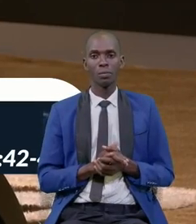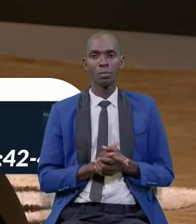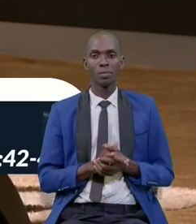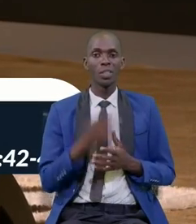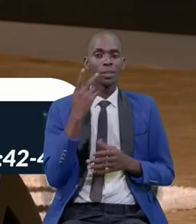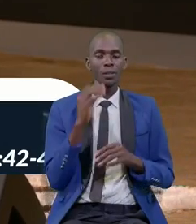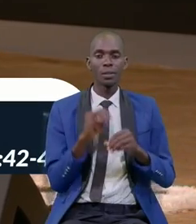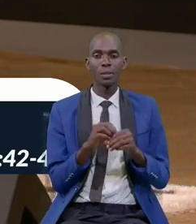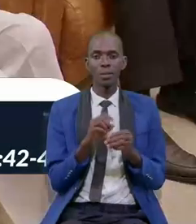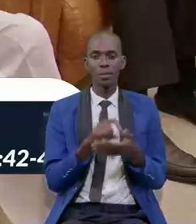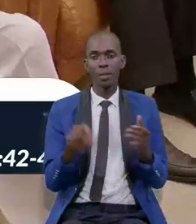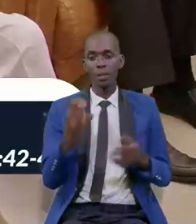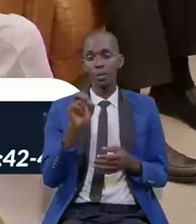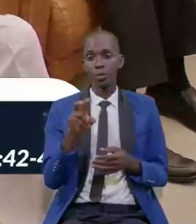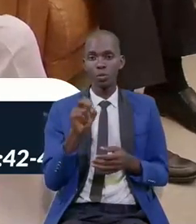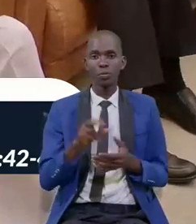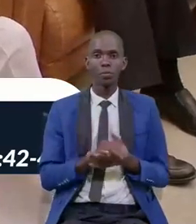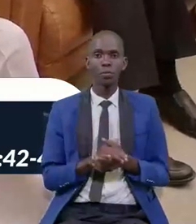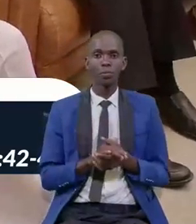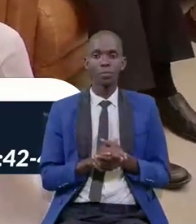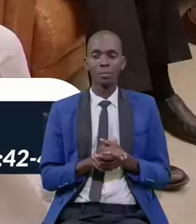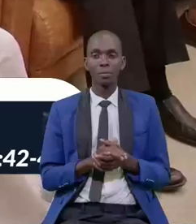Voilà le verset 12.